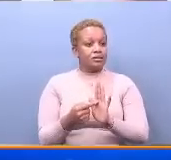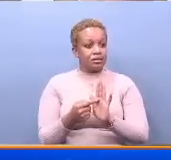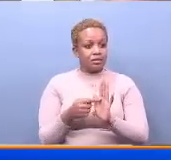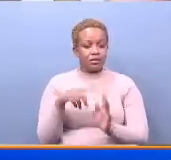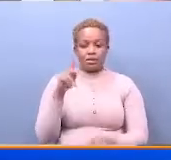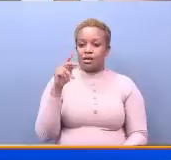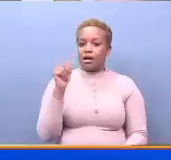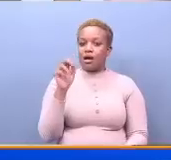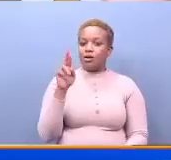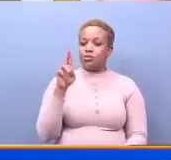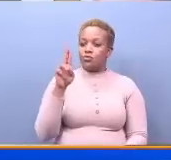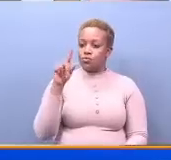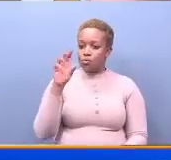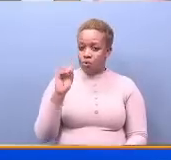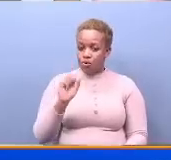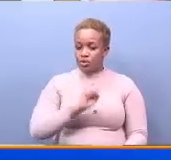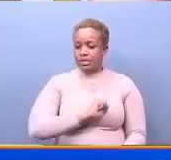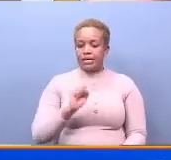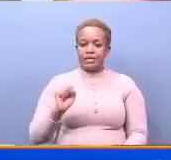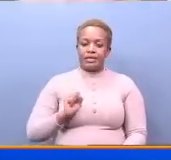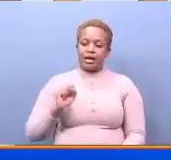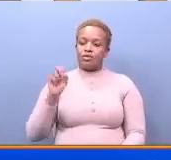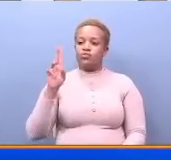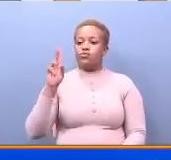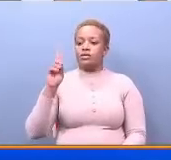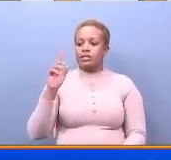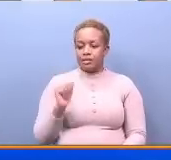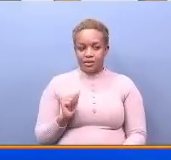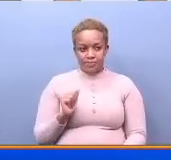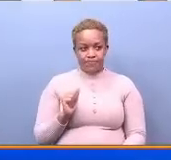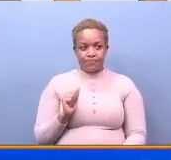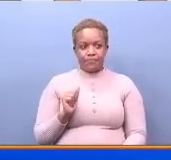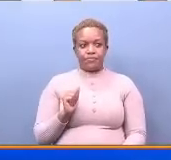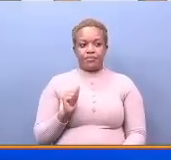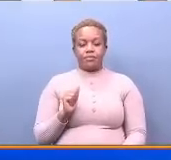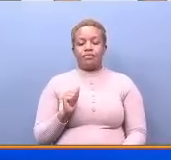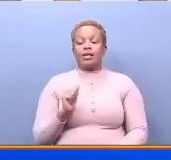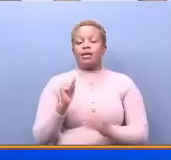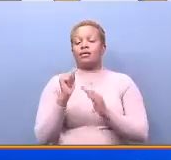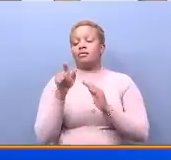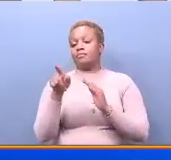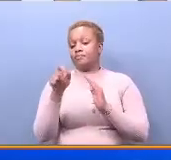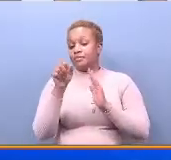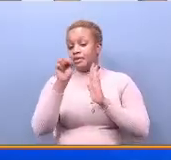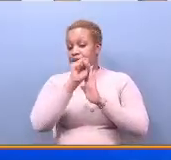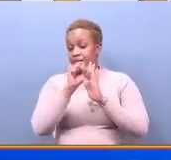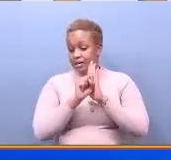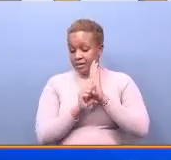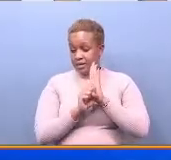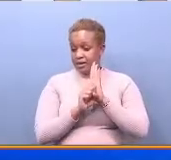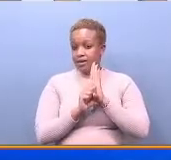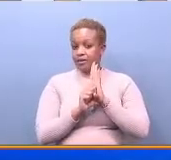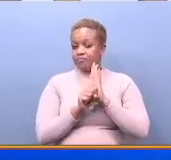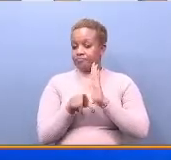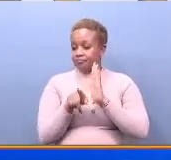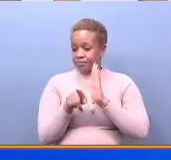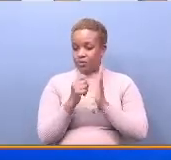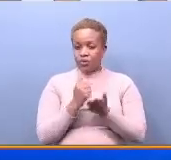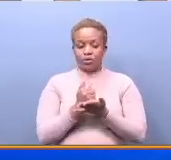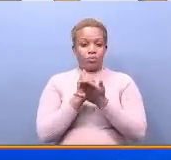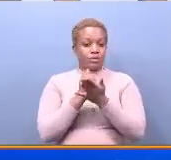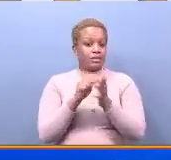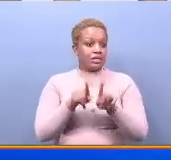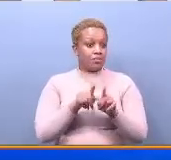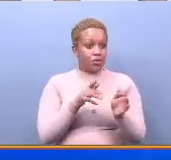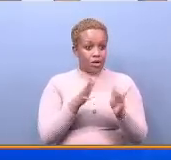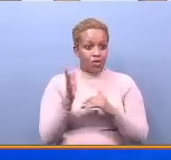senator wa UDA Kiambu, ile kipengele ya katiba ilimsaidia, bado imenisaidia mimi. Sababu